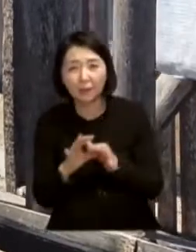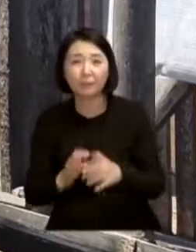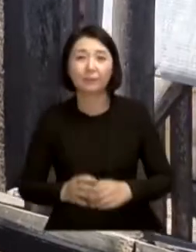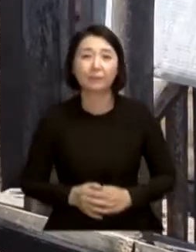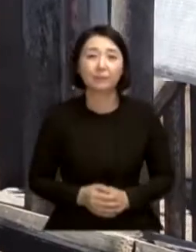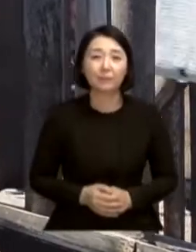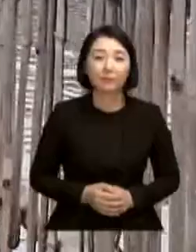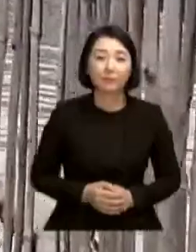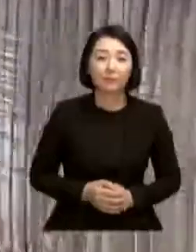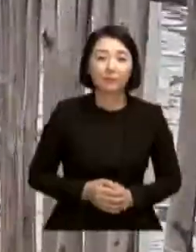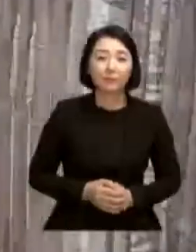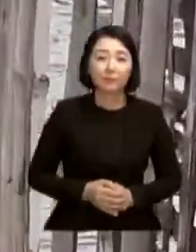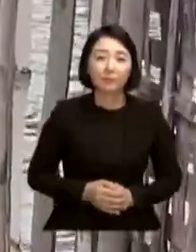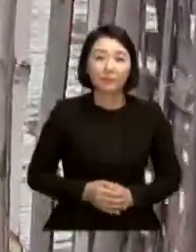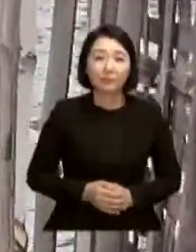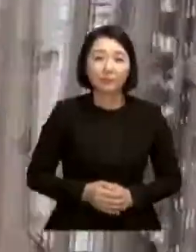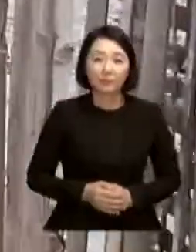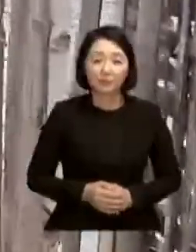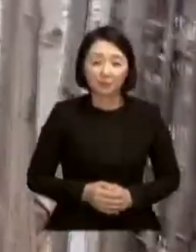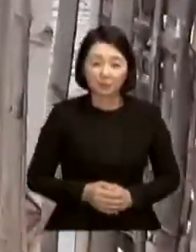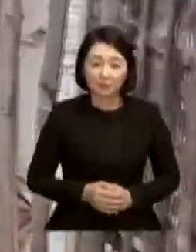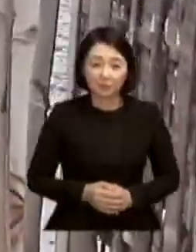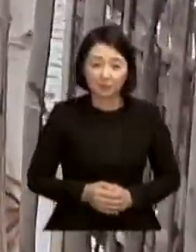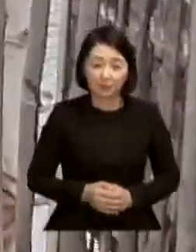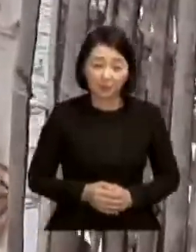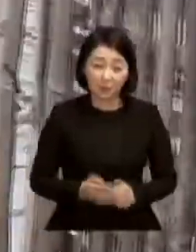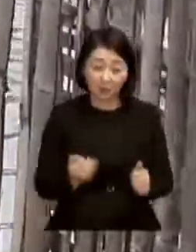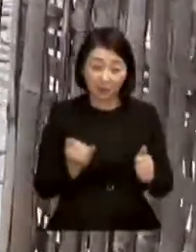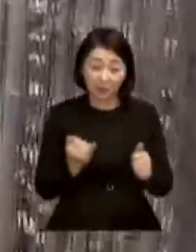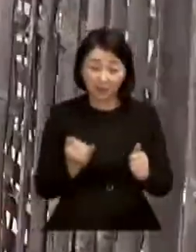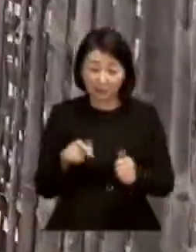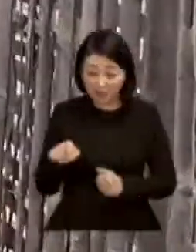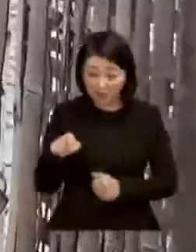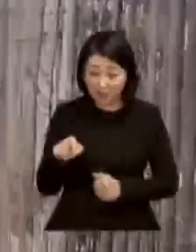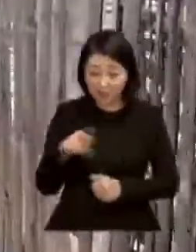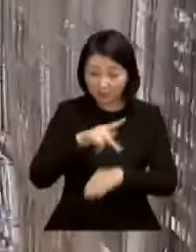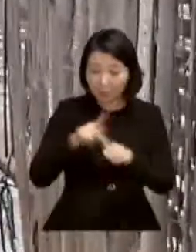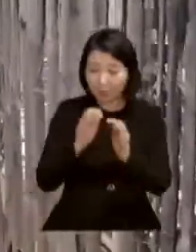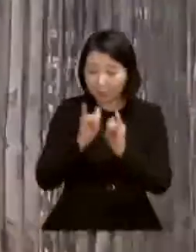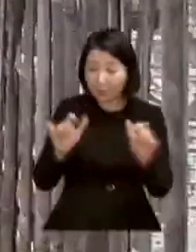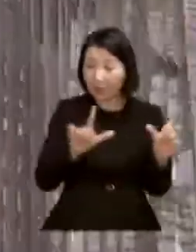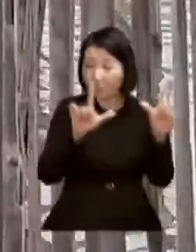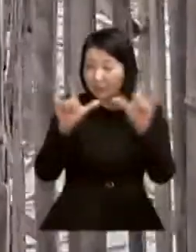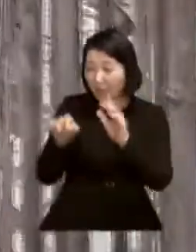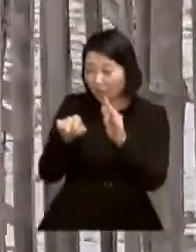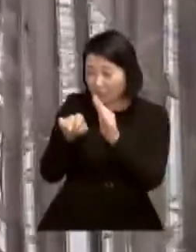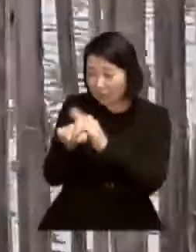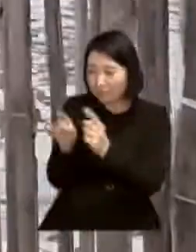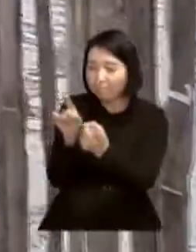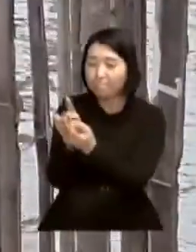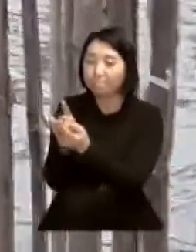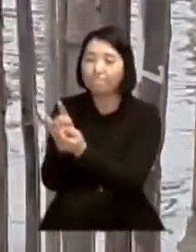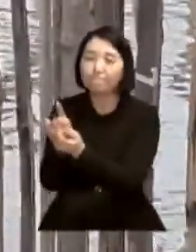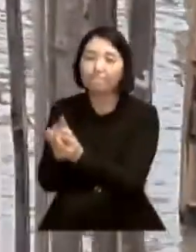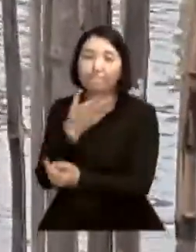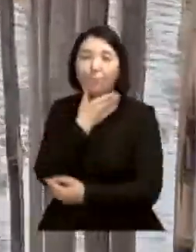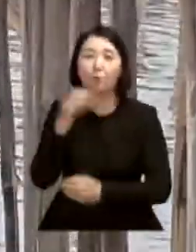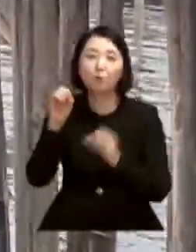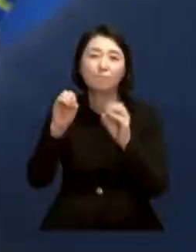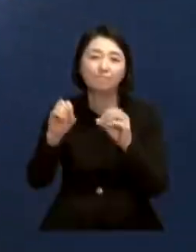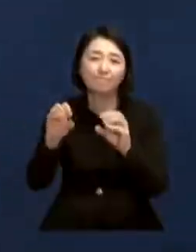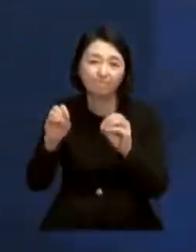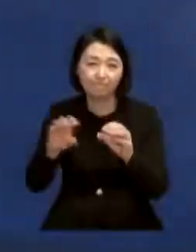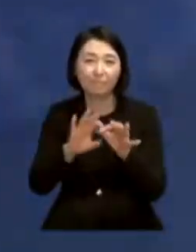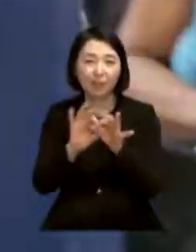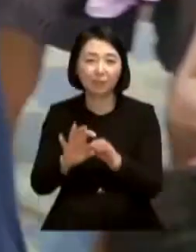나갈 예정입니다. 이들의 삶 속 깊이 들어가 함께 복음의 통로를 만들어 온 이희석, 장지연 선교사